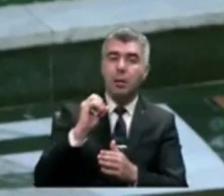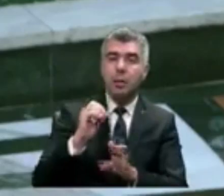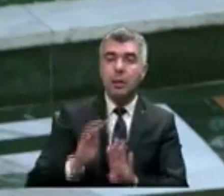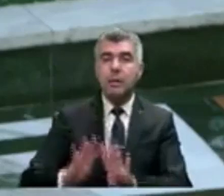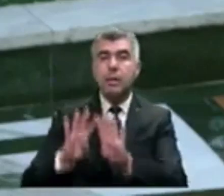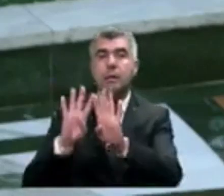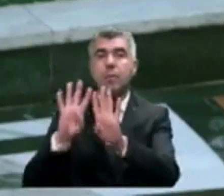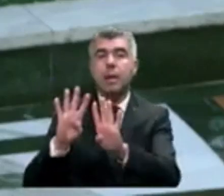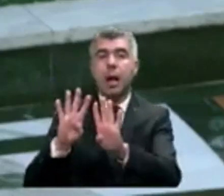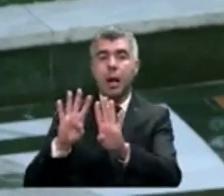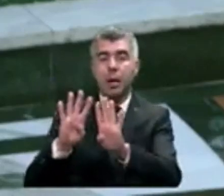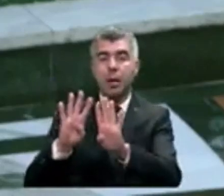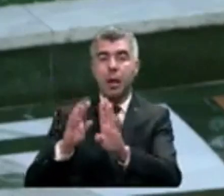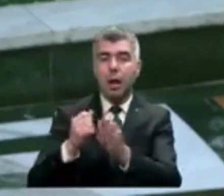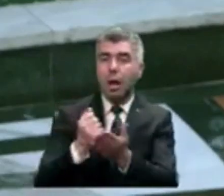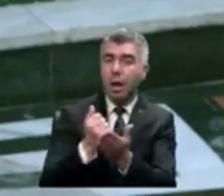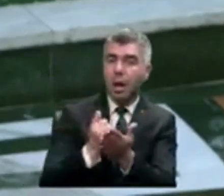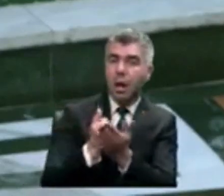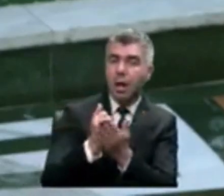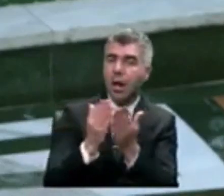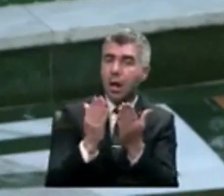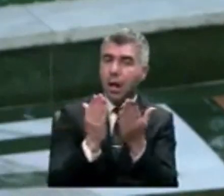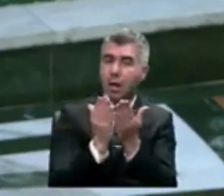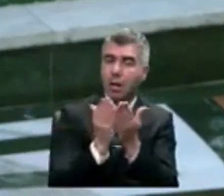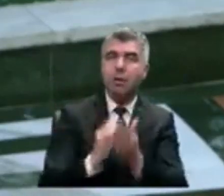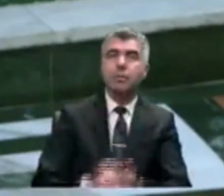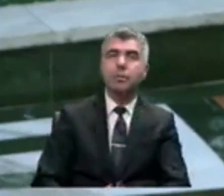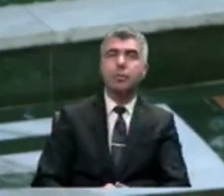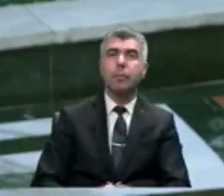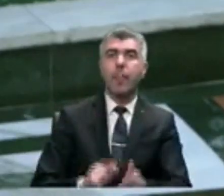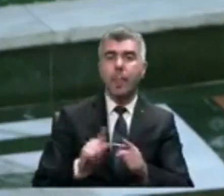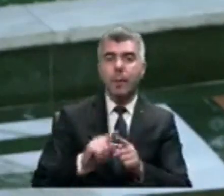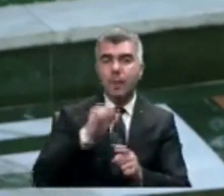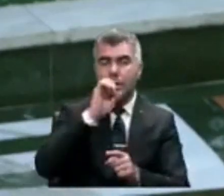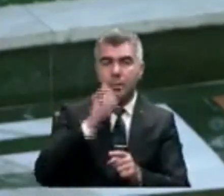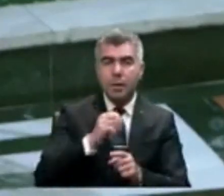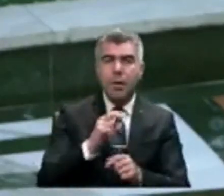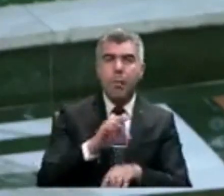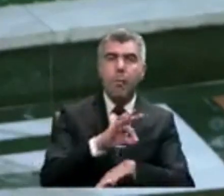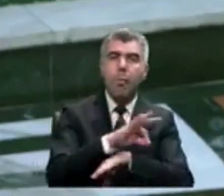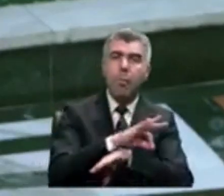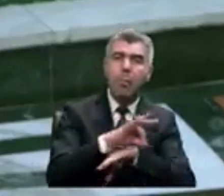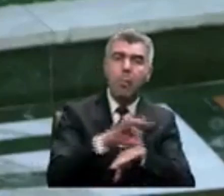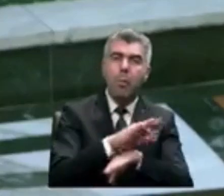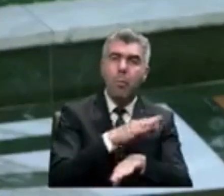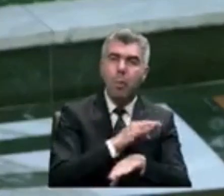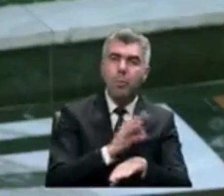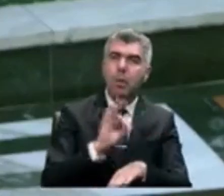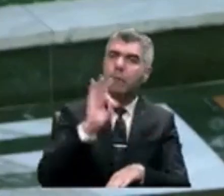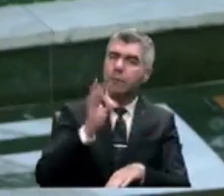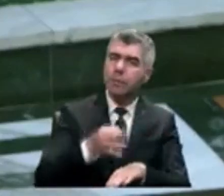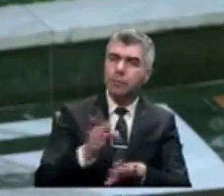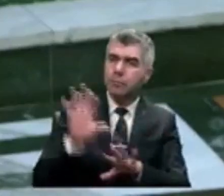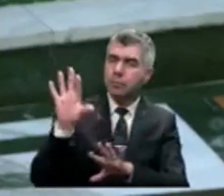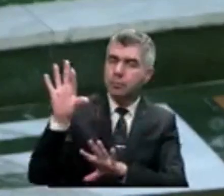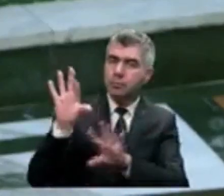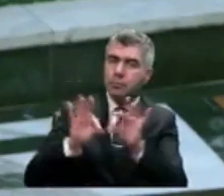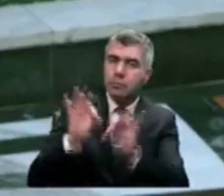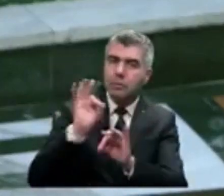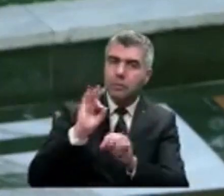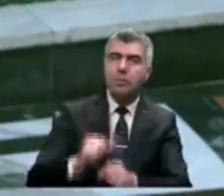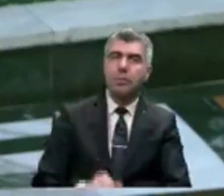ديال البكالوريا ولا كان شي موظف بغ هو يدخل الانتقاء احنا مدناش مشكل غير